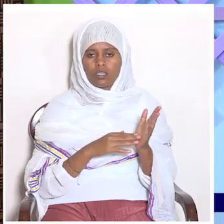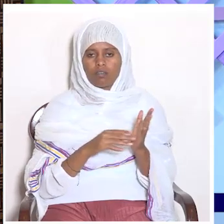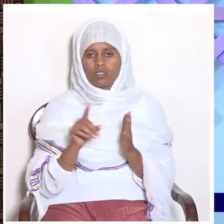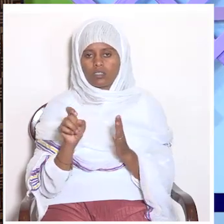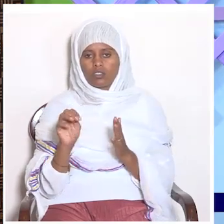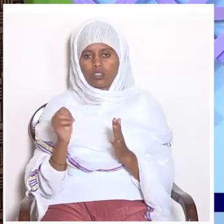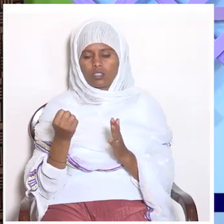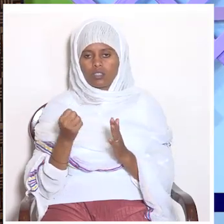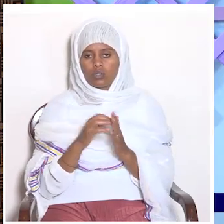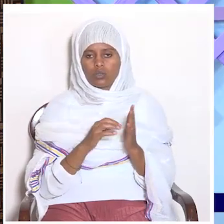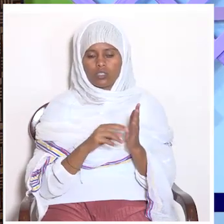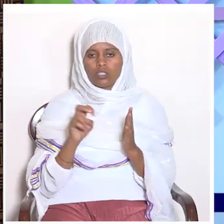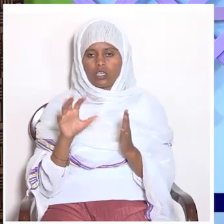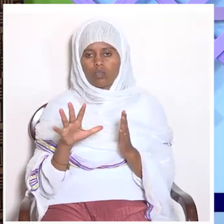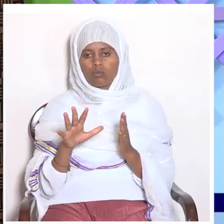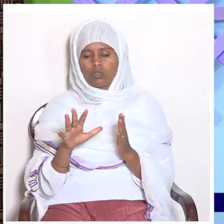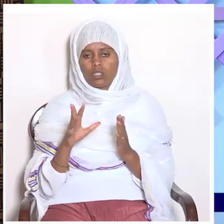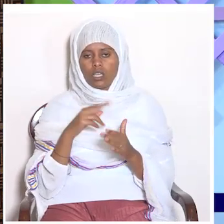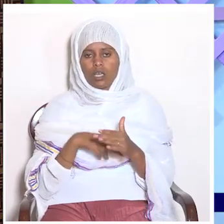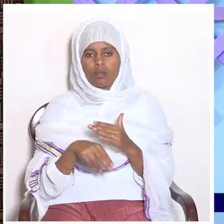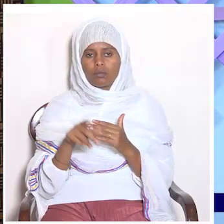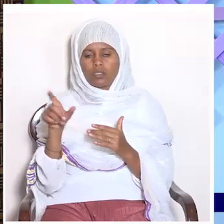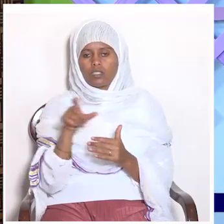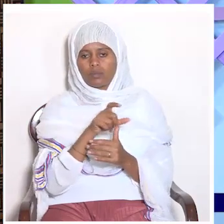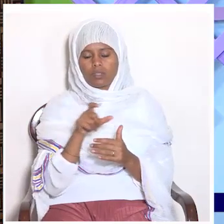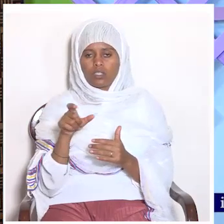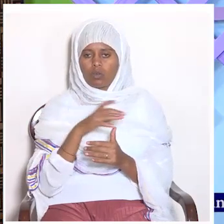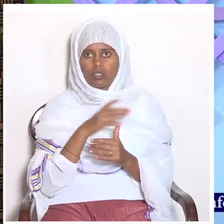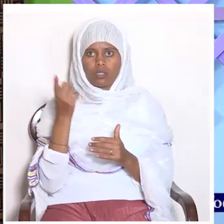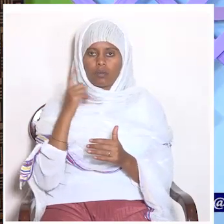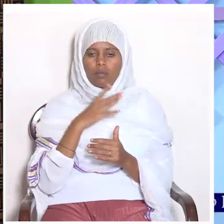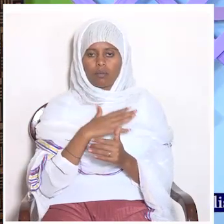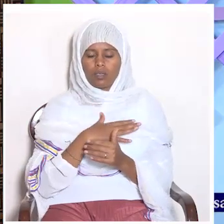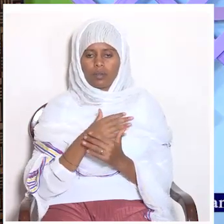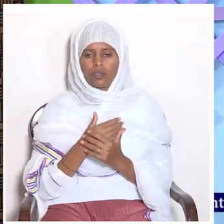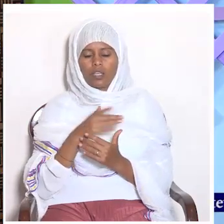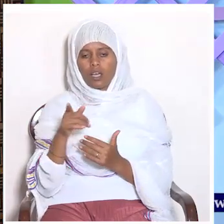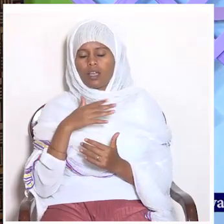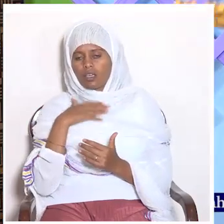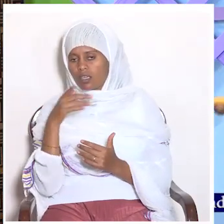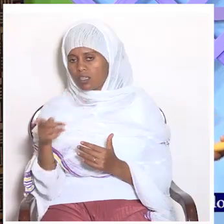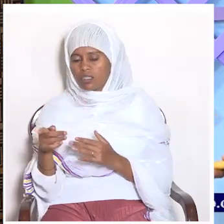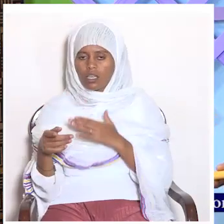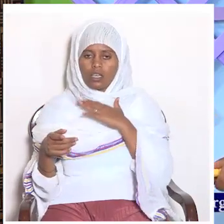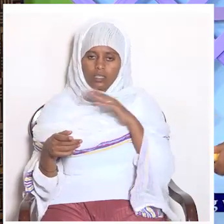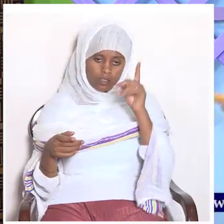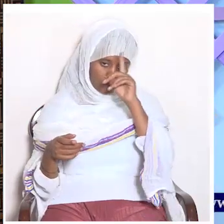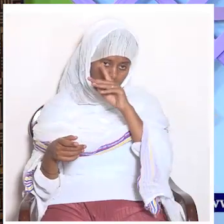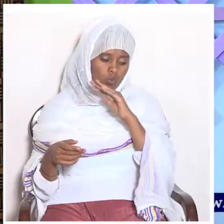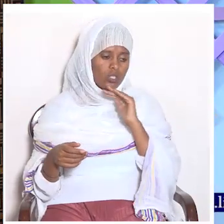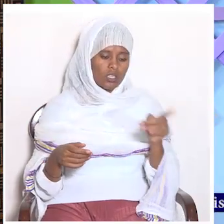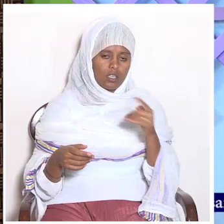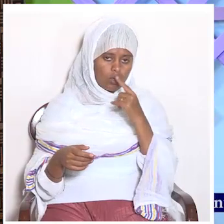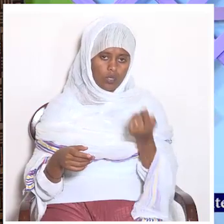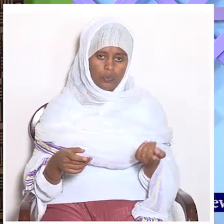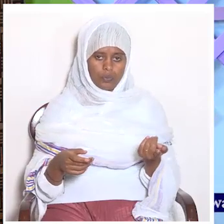ዮሐንስ ምዕራፍ 19 ፈል 15 አብቲ ስቅለት ኮሎ ጎይታን ታይሉ ንቅድስ ዮሐንስ እንወት አዲኻ ንቅድስት ድንግል ድማ